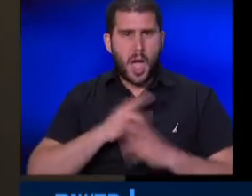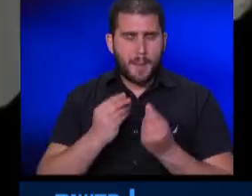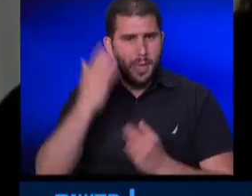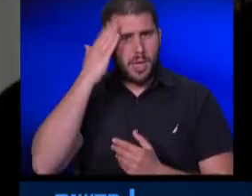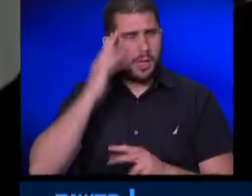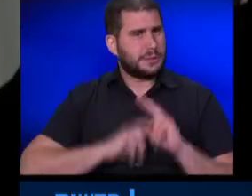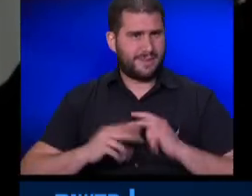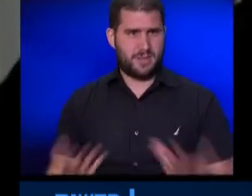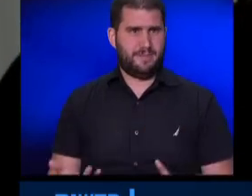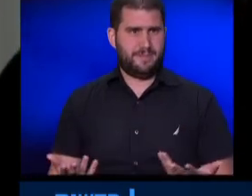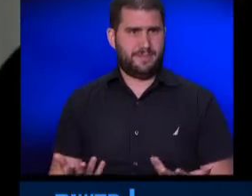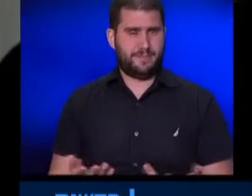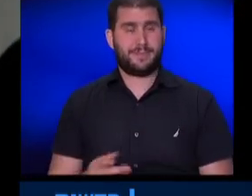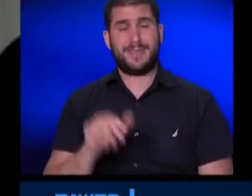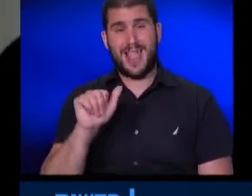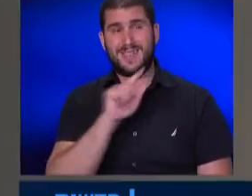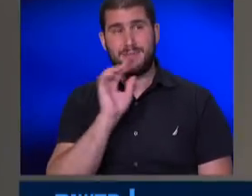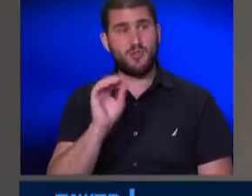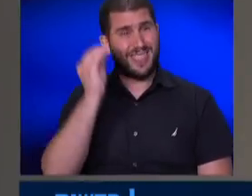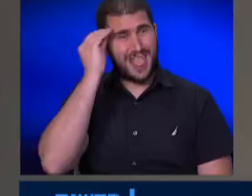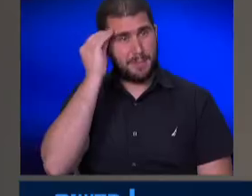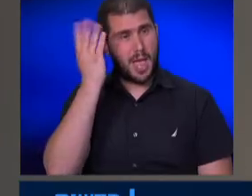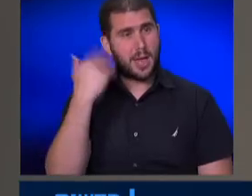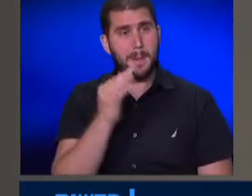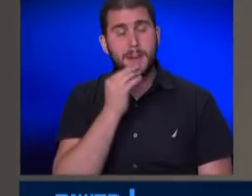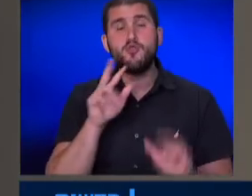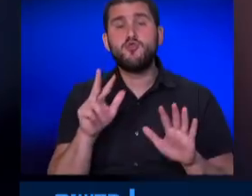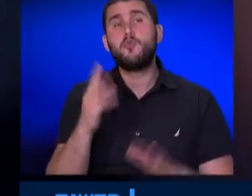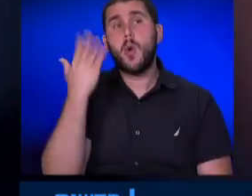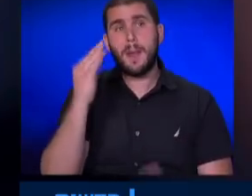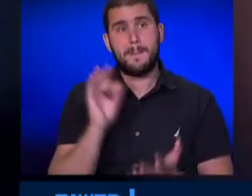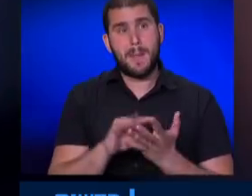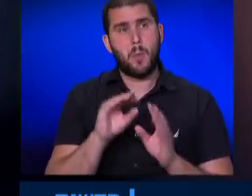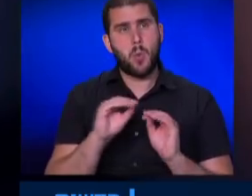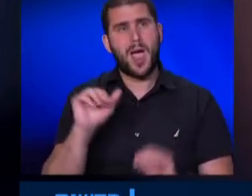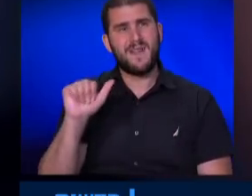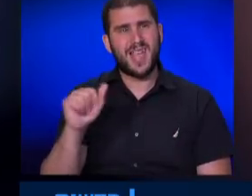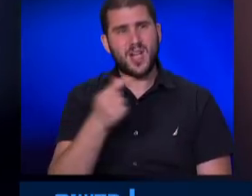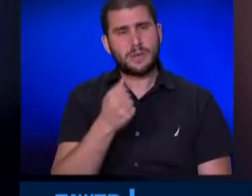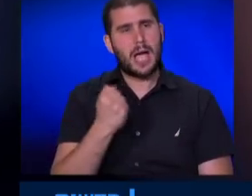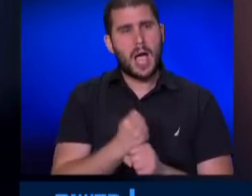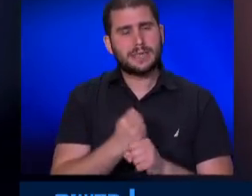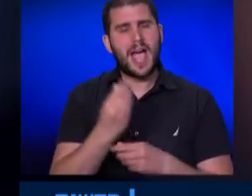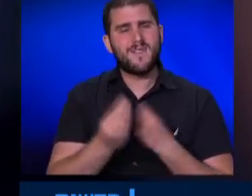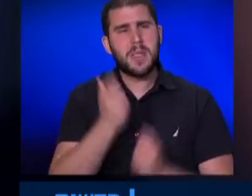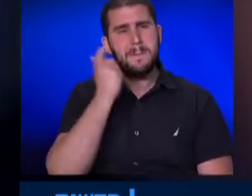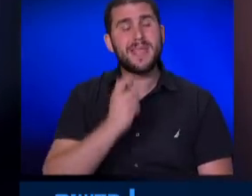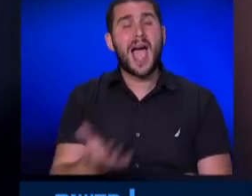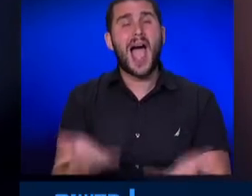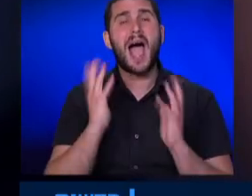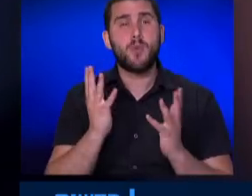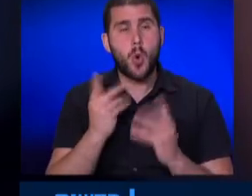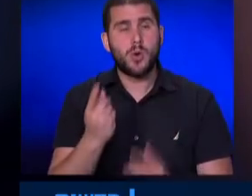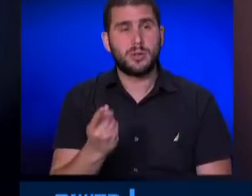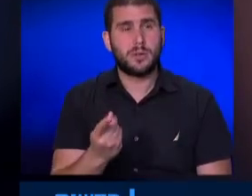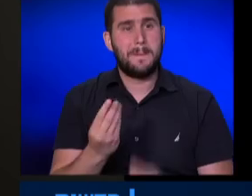גיהנום. א', אמא של התלמידה שהייתה רק בת 8 כשהמורה אביתר גרוס עשה בעבירות מין חמורות בין כותלי